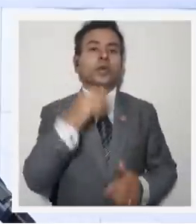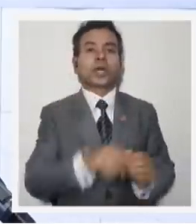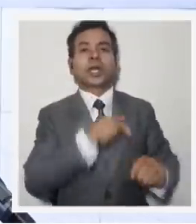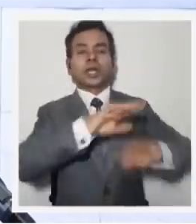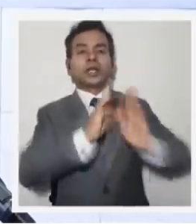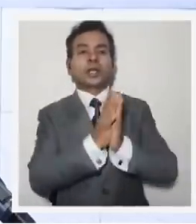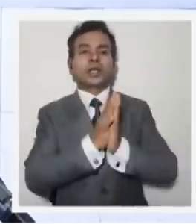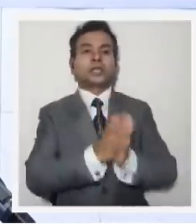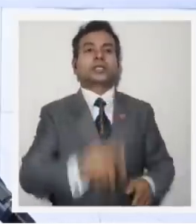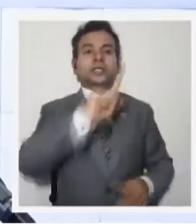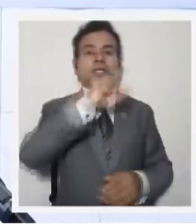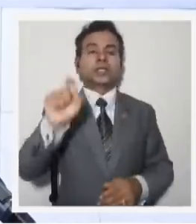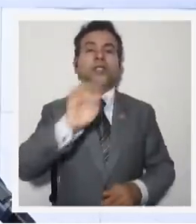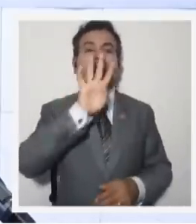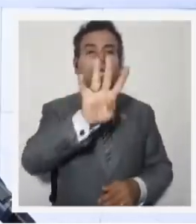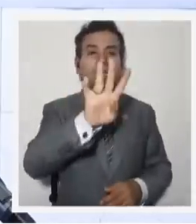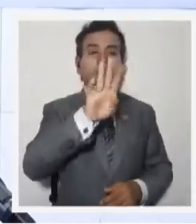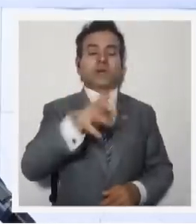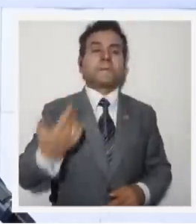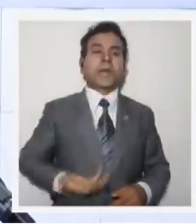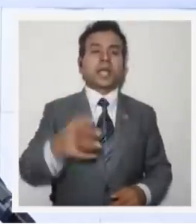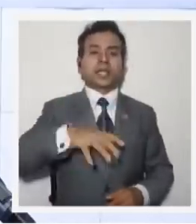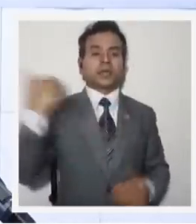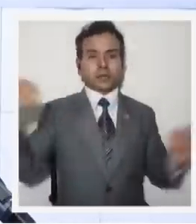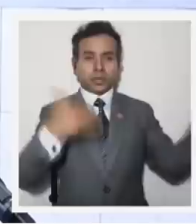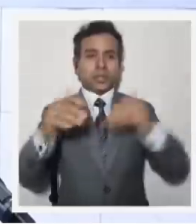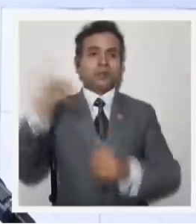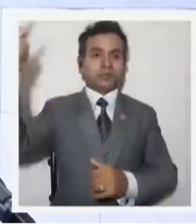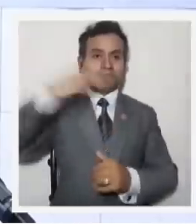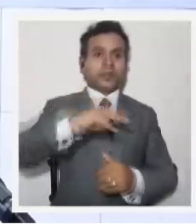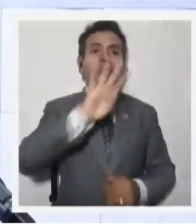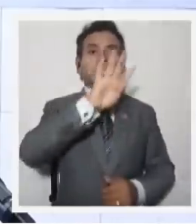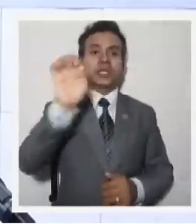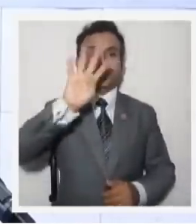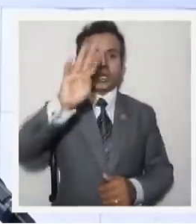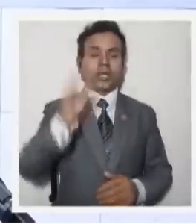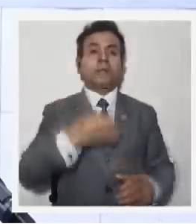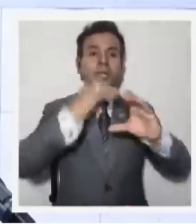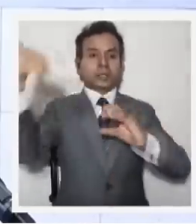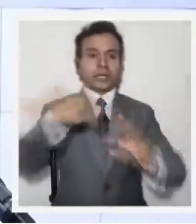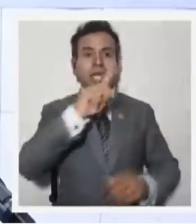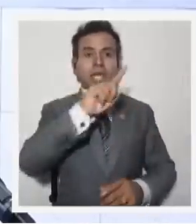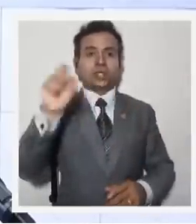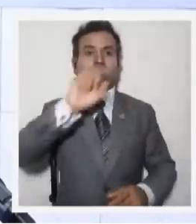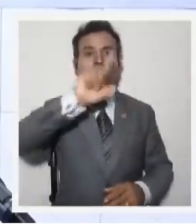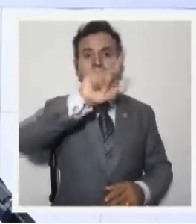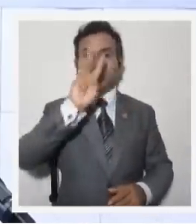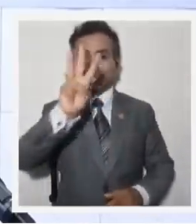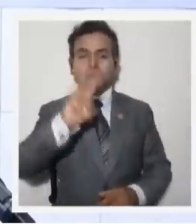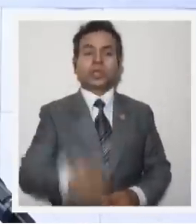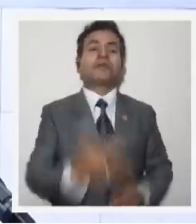আমাদের স্ক্রিনিং কার্যক্রম অব্যাহত আছে। গত 24 ঘন্টায় 704 জনকে স্ক্রিনিং করা হয়েছে বিভিন্ন বন্দরে,